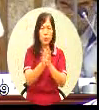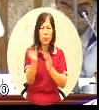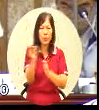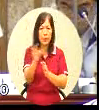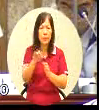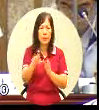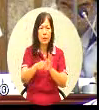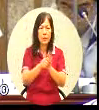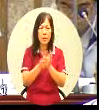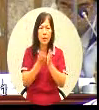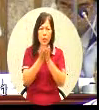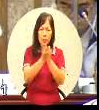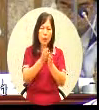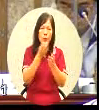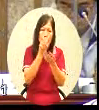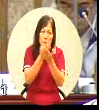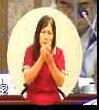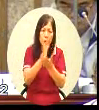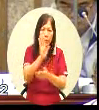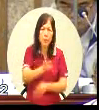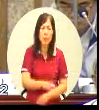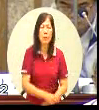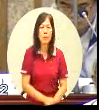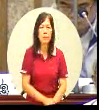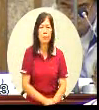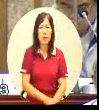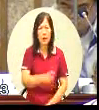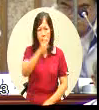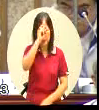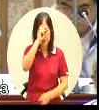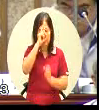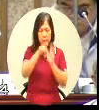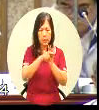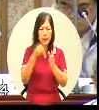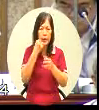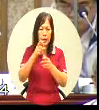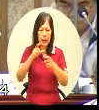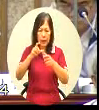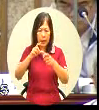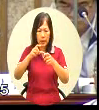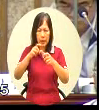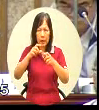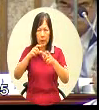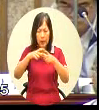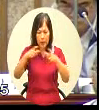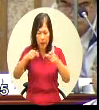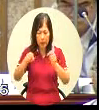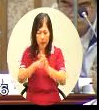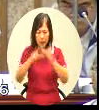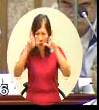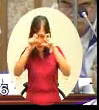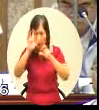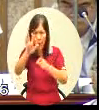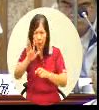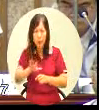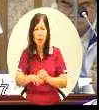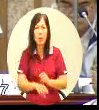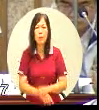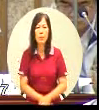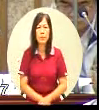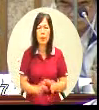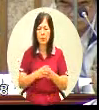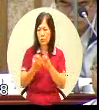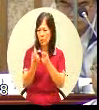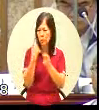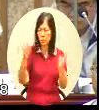个优惠，那我们希望说在旗津卡上面可以有照片，所以我们去年总